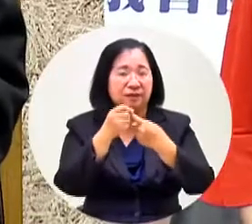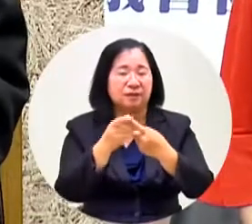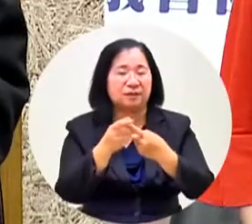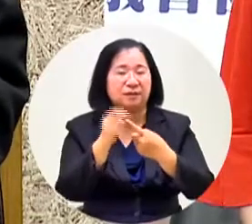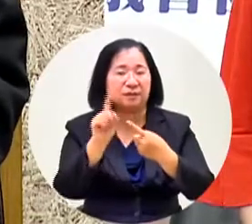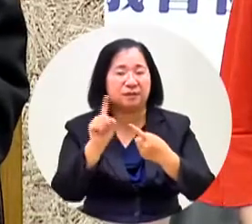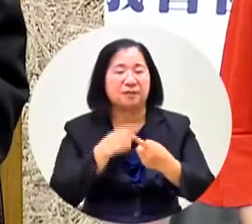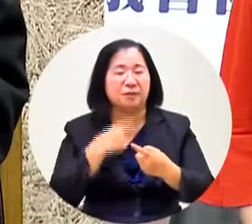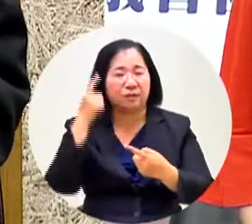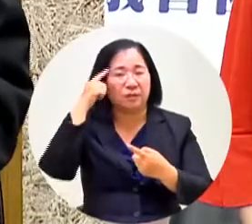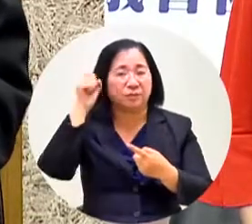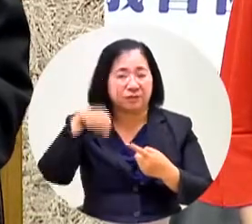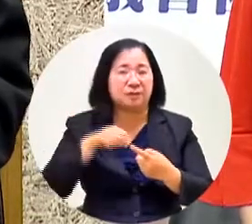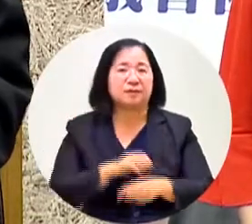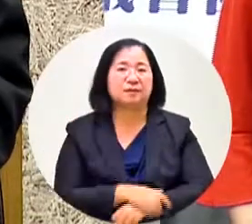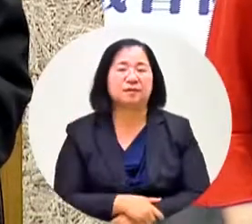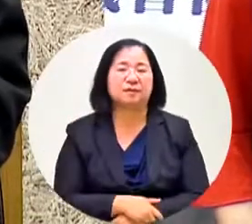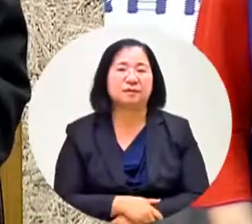长。